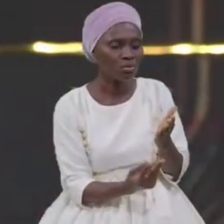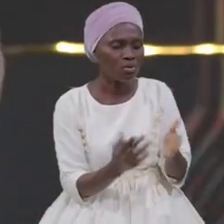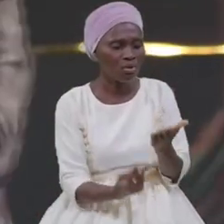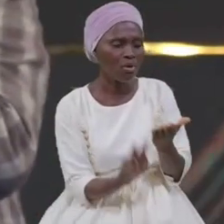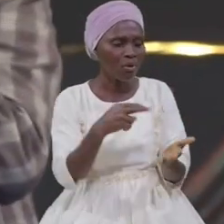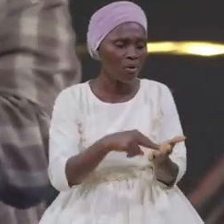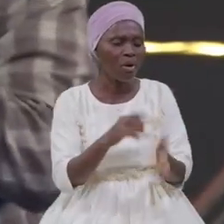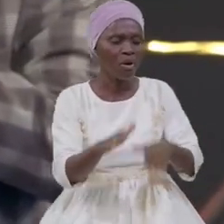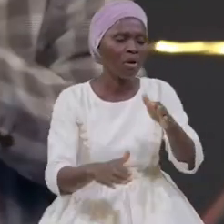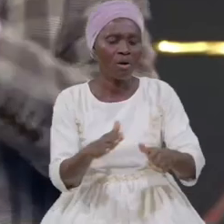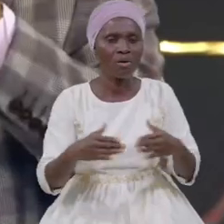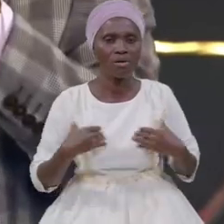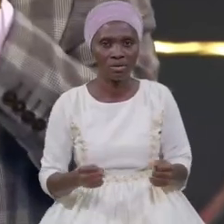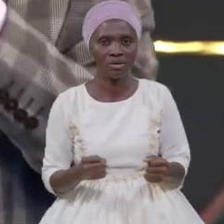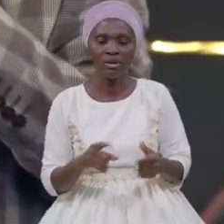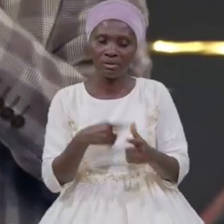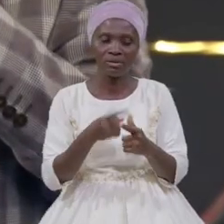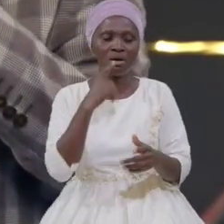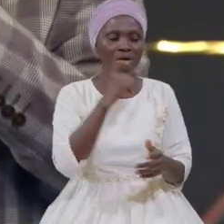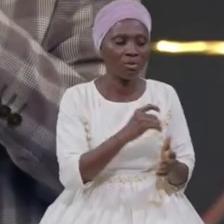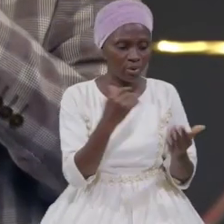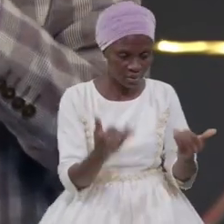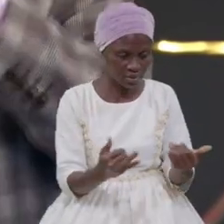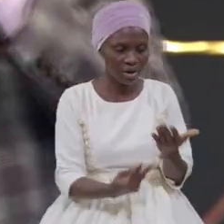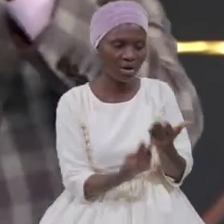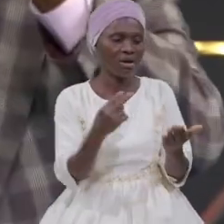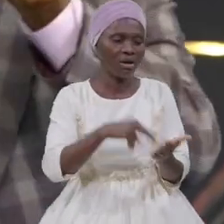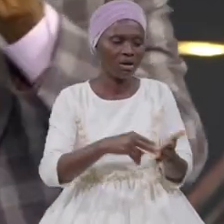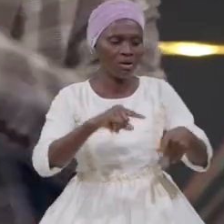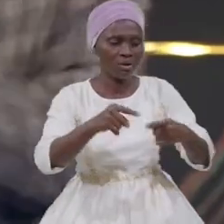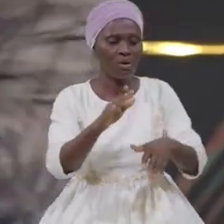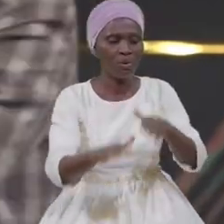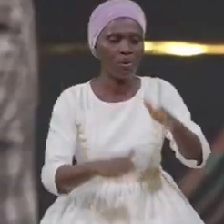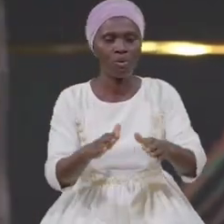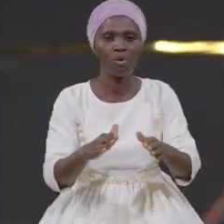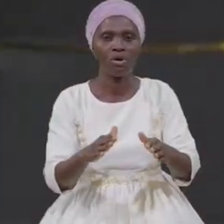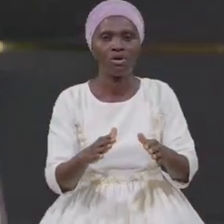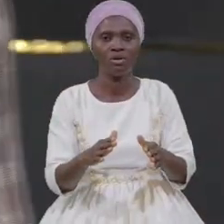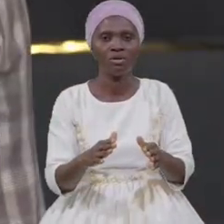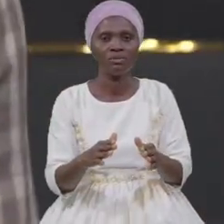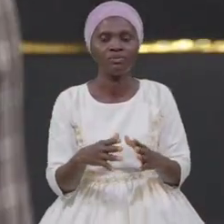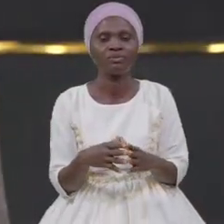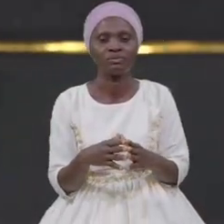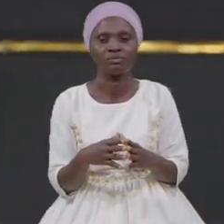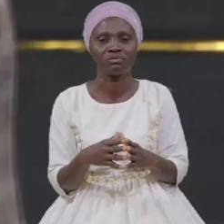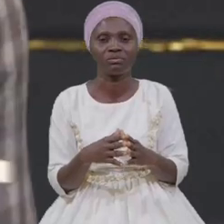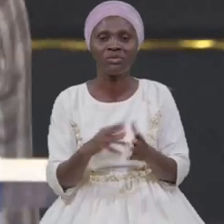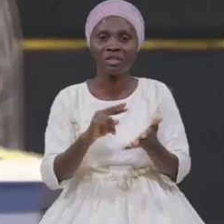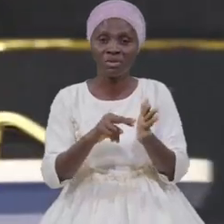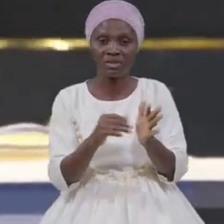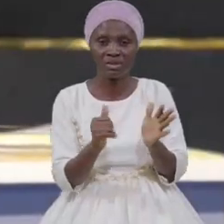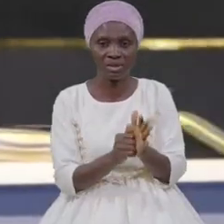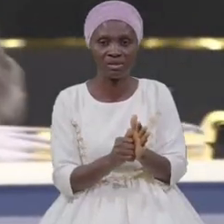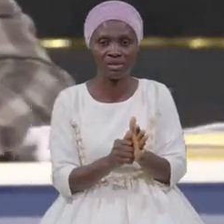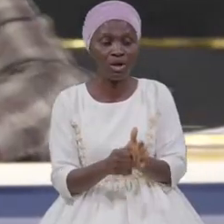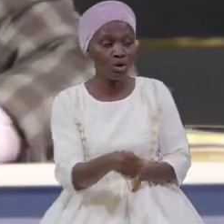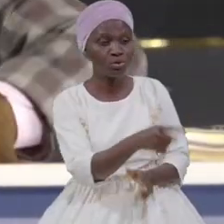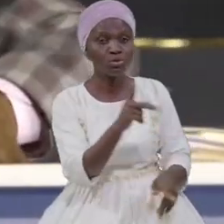marché. Et il a dit, les péchés sont pardonnés, les péchés étaient aussi pardonnés. Cela veut dire donc que ces gens, au temps de